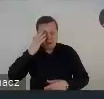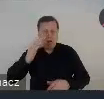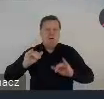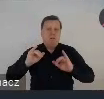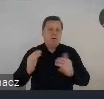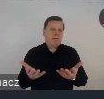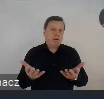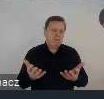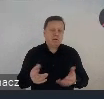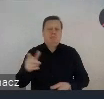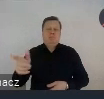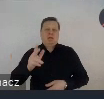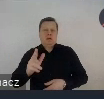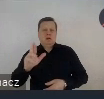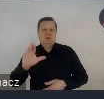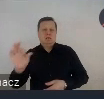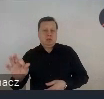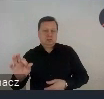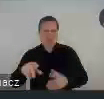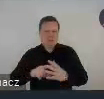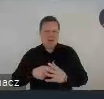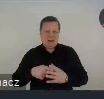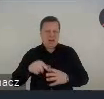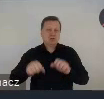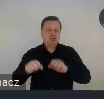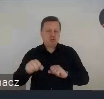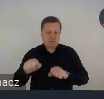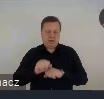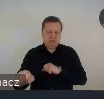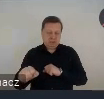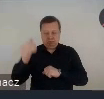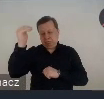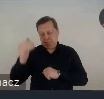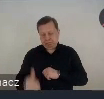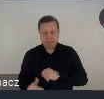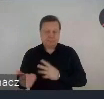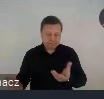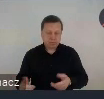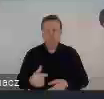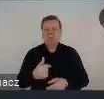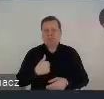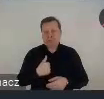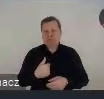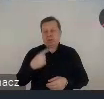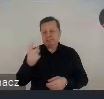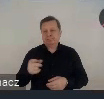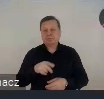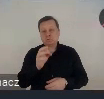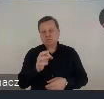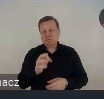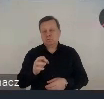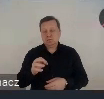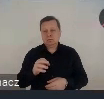ten temat są w Krajowym Rejestrze Sądowym. Dokładnie we wpisie organizacji do